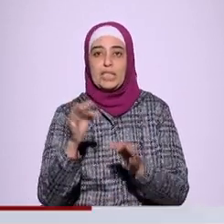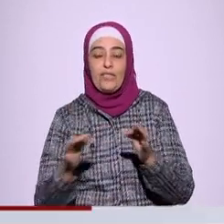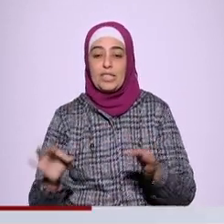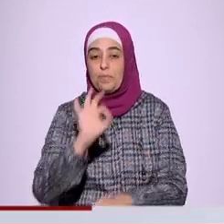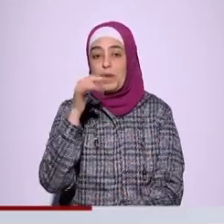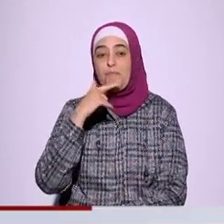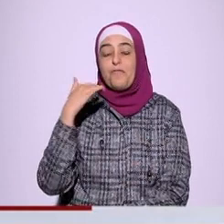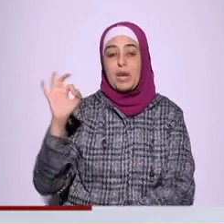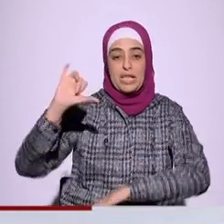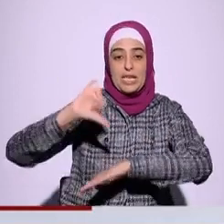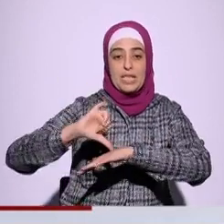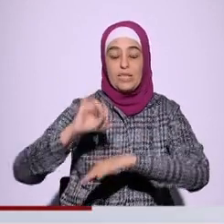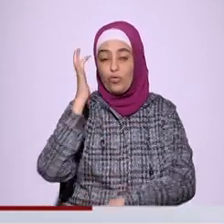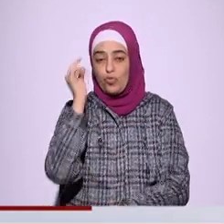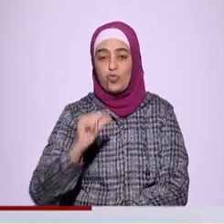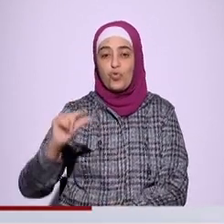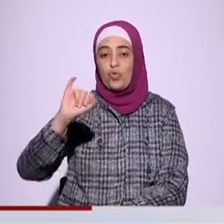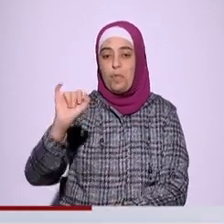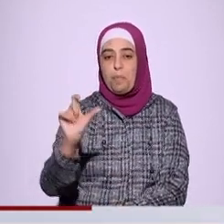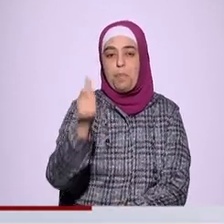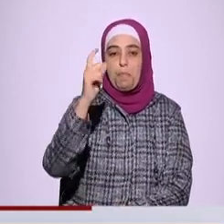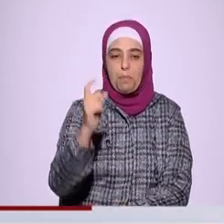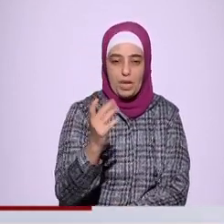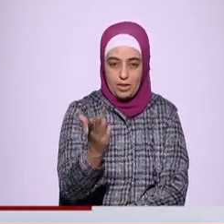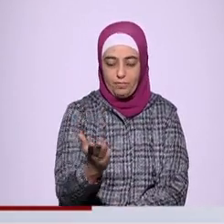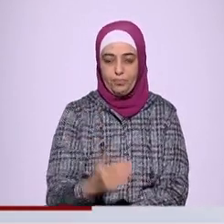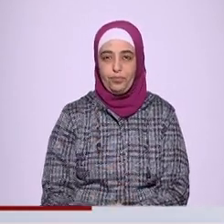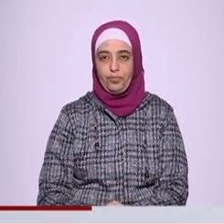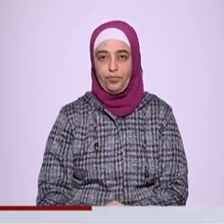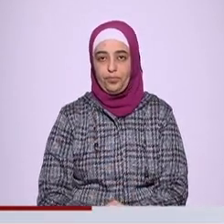باريس، استشارية التخدير والعناية الحديثة الدكتورة منار مراد، شكرا لك.